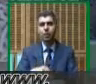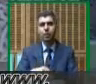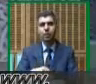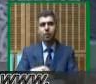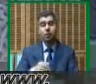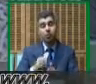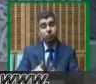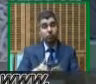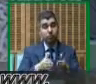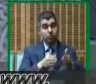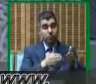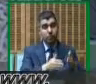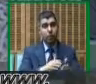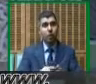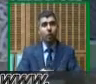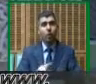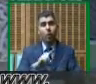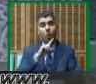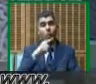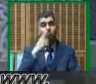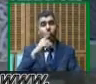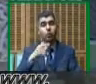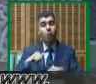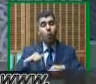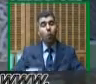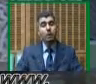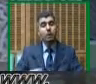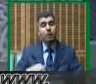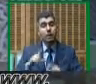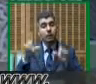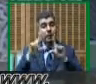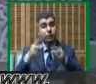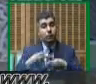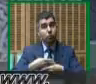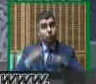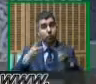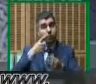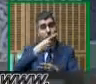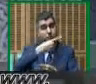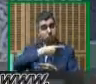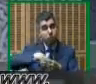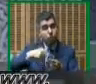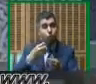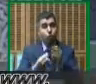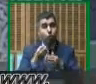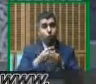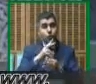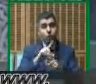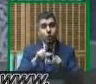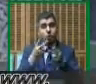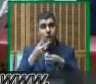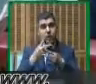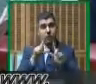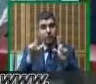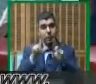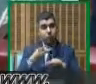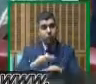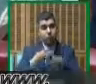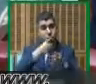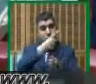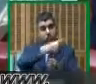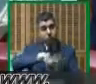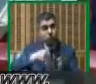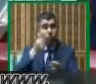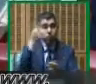جلسه. والان ننتقل للسؤال الاول موجه للسيد وزير الاتصال، وموضوعه اصلاح المشهد الاعلامي في المغرب. الكلمه لاحد الساده